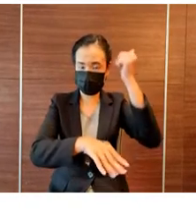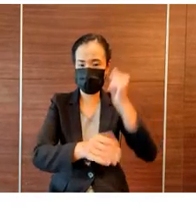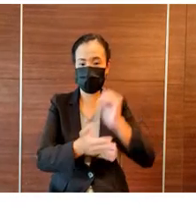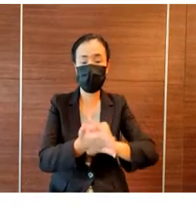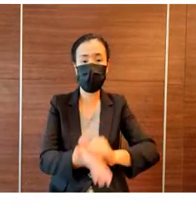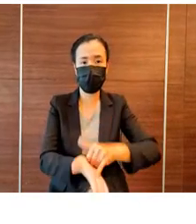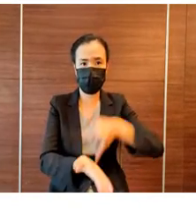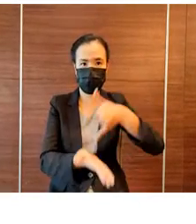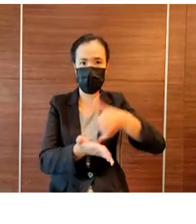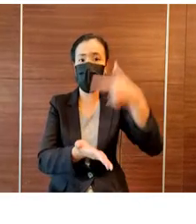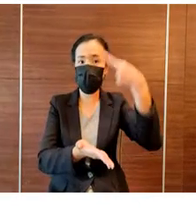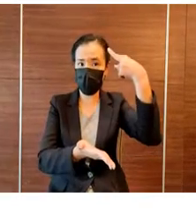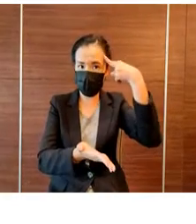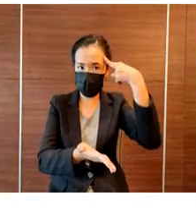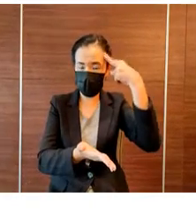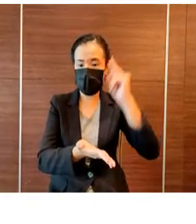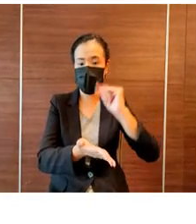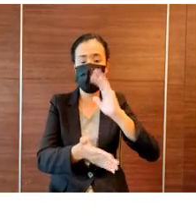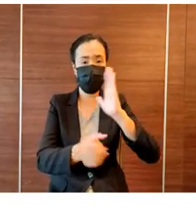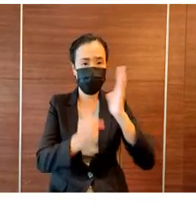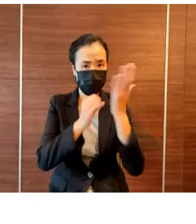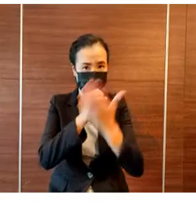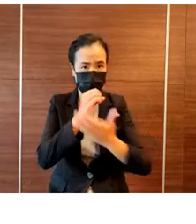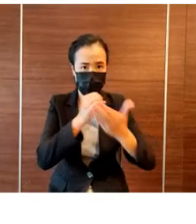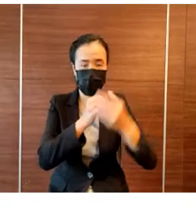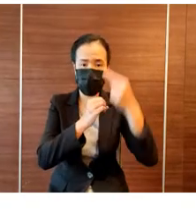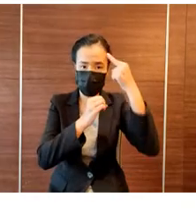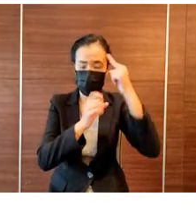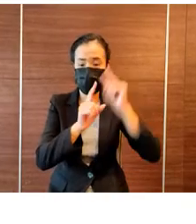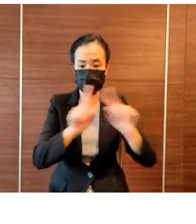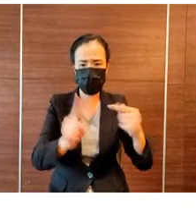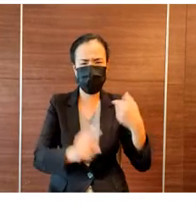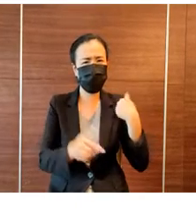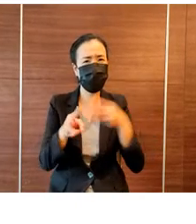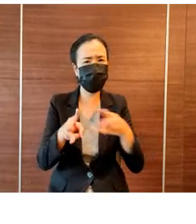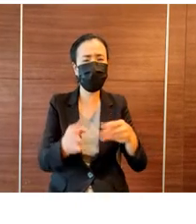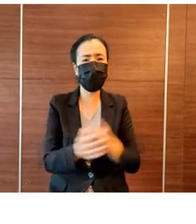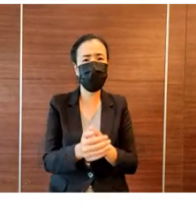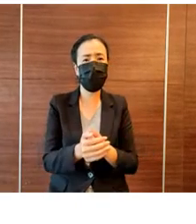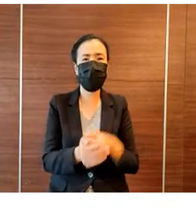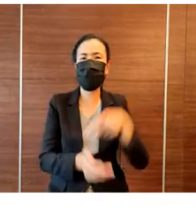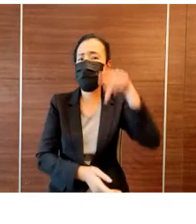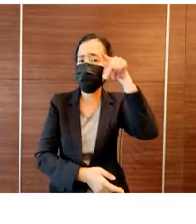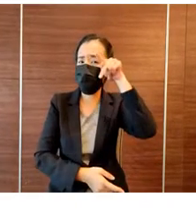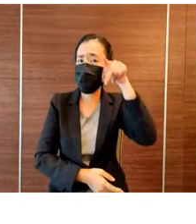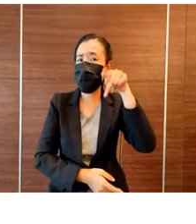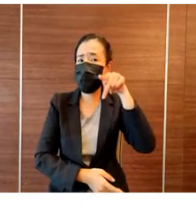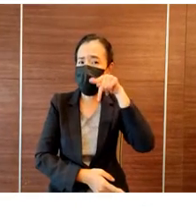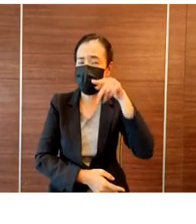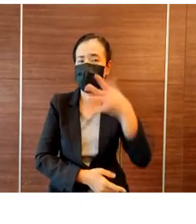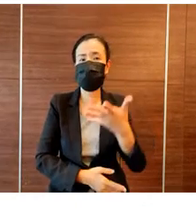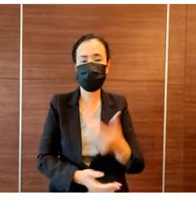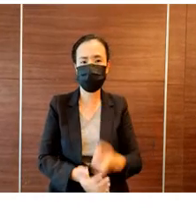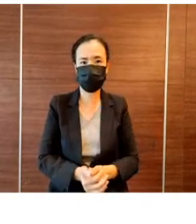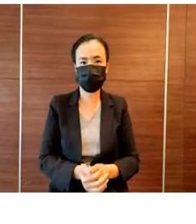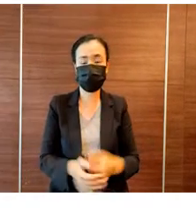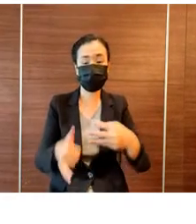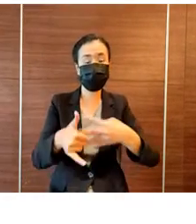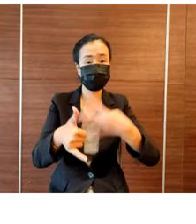บำบัดและรู้เชี่ยวชาญเกี่ยวกับผู้ใช้สารเสพติดอยู่แล้วแต่ว่ามิติเรื่องเพศเนี่ยค่ะเราจะพาก